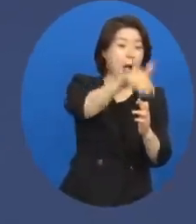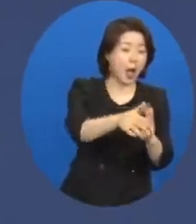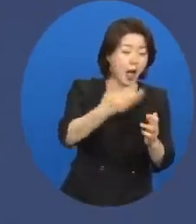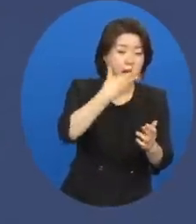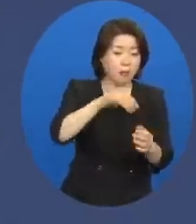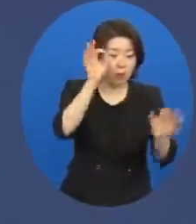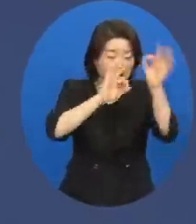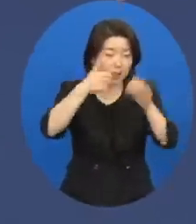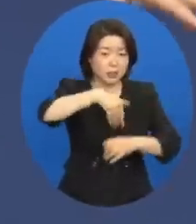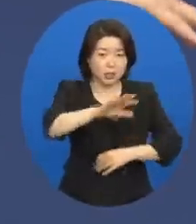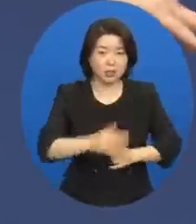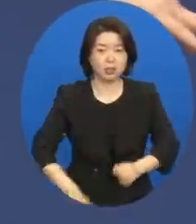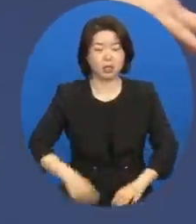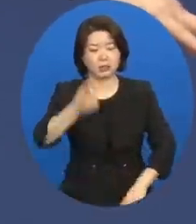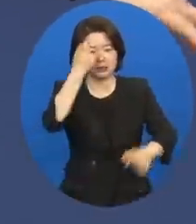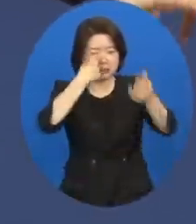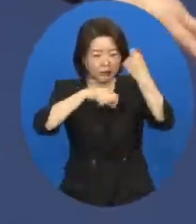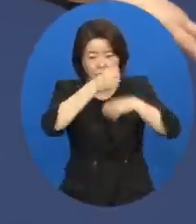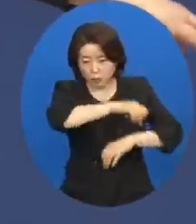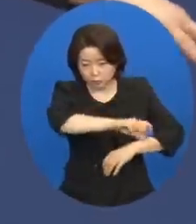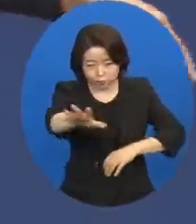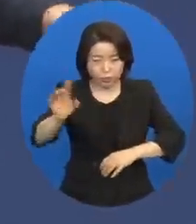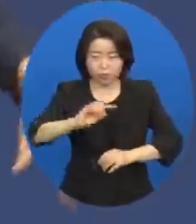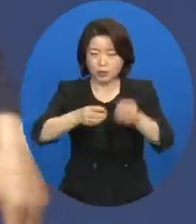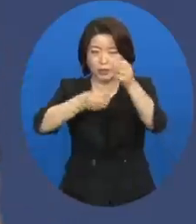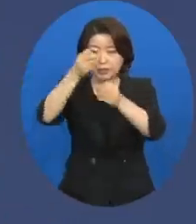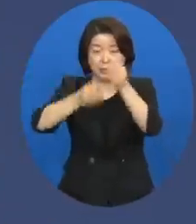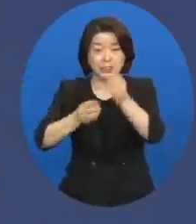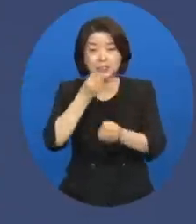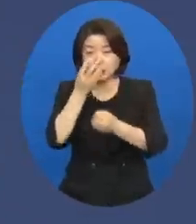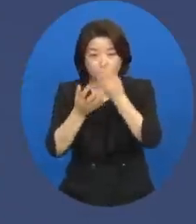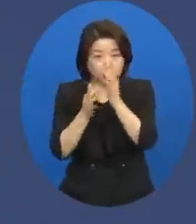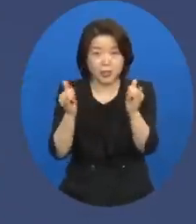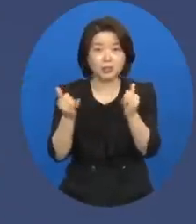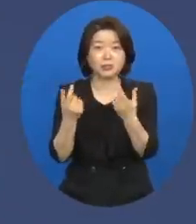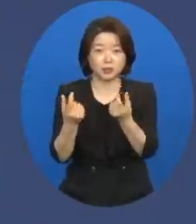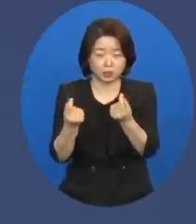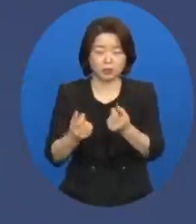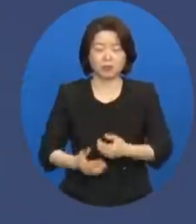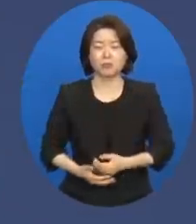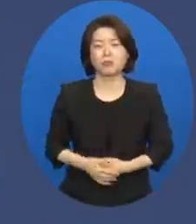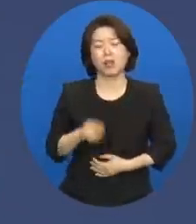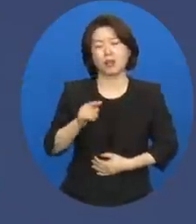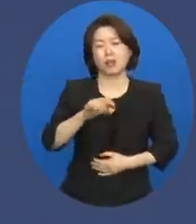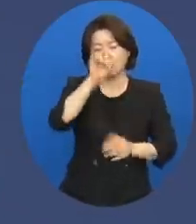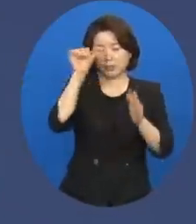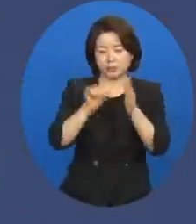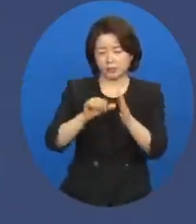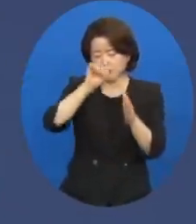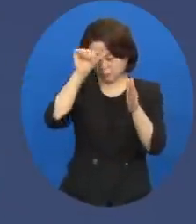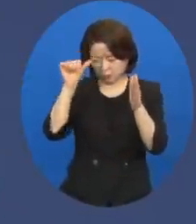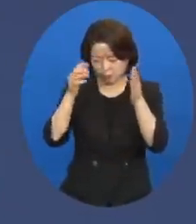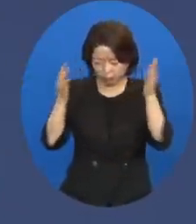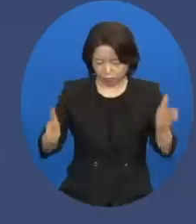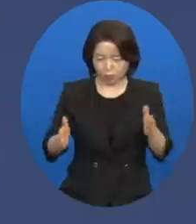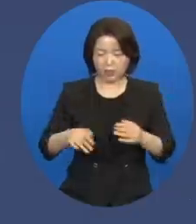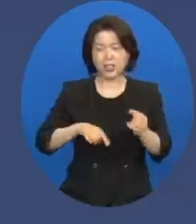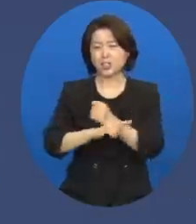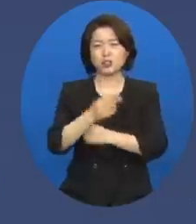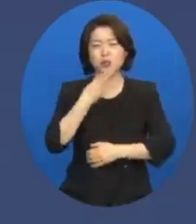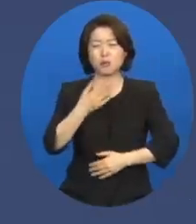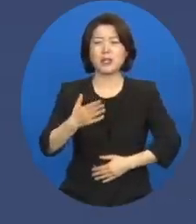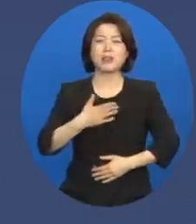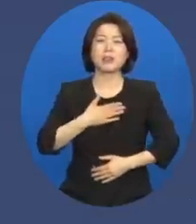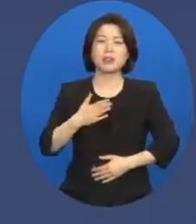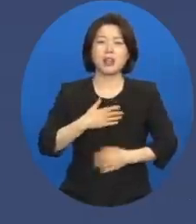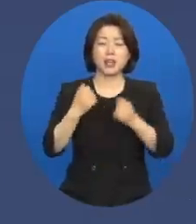갔다가 눈물만 뿌리고 돌아왔다는 어느 시인의 고백처럼 인생은 평생 까닭 없는 내 존재